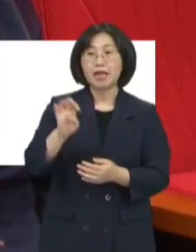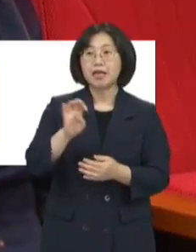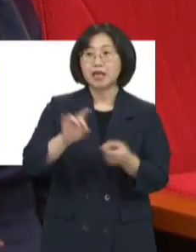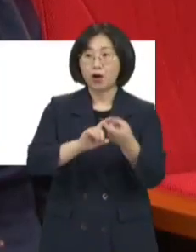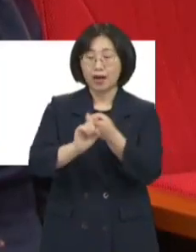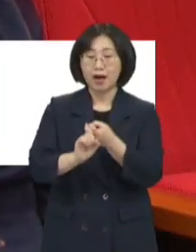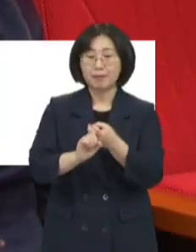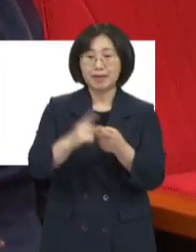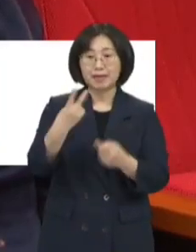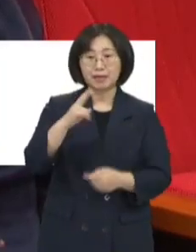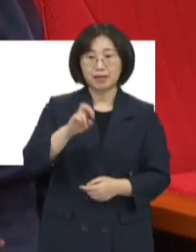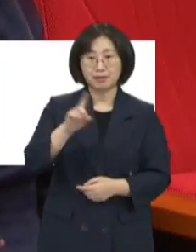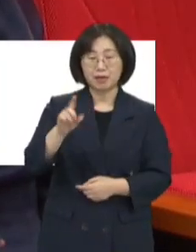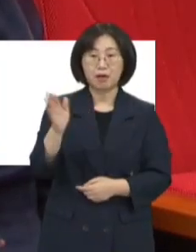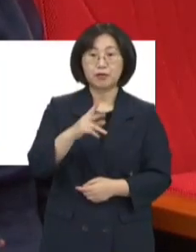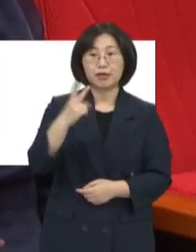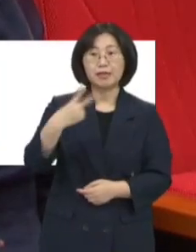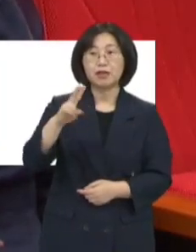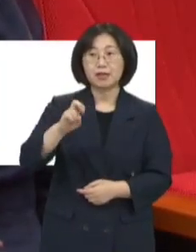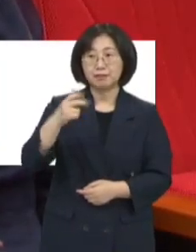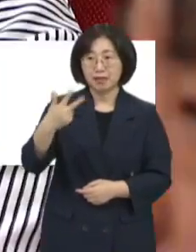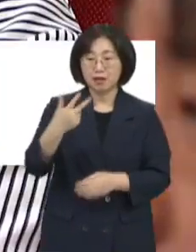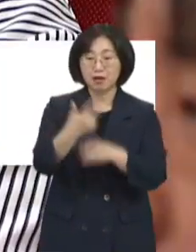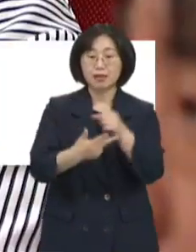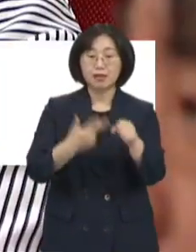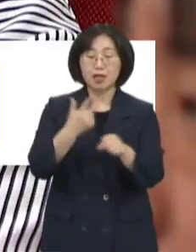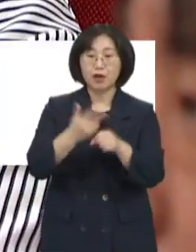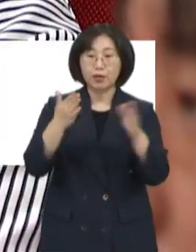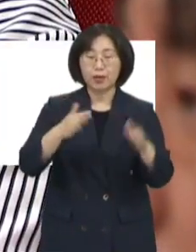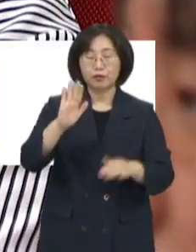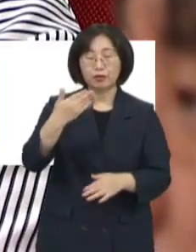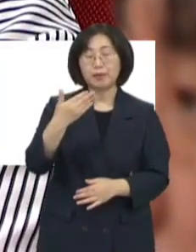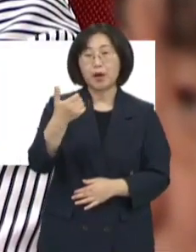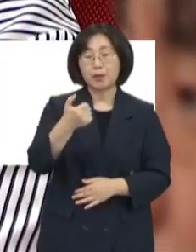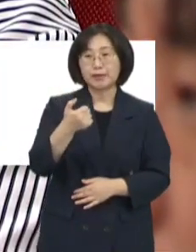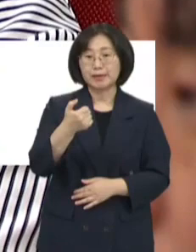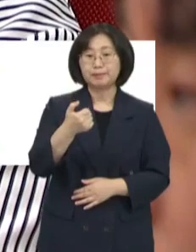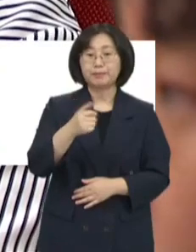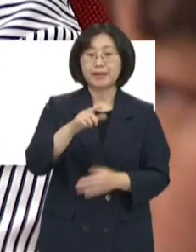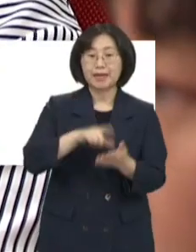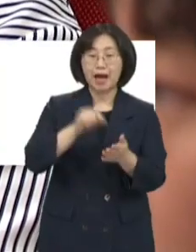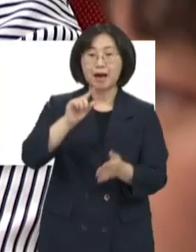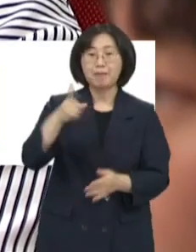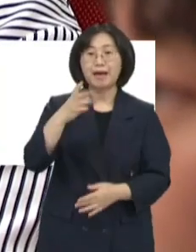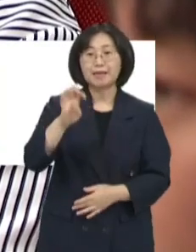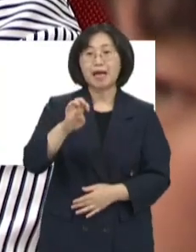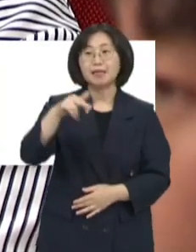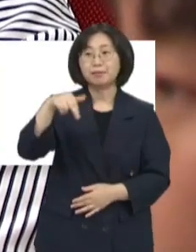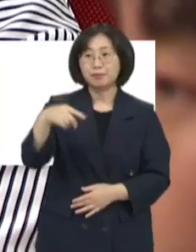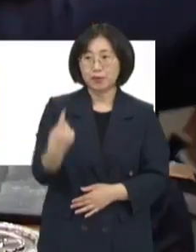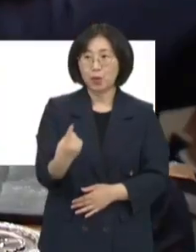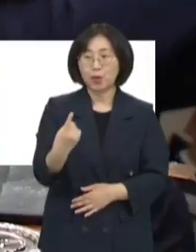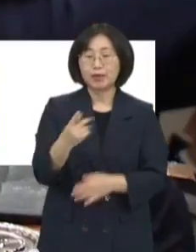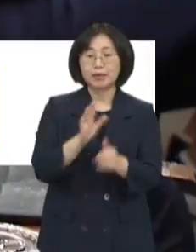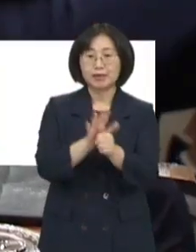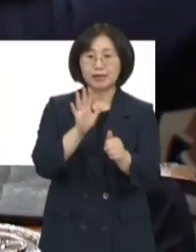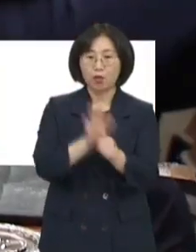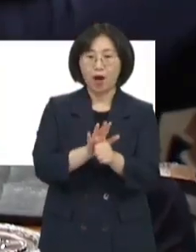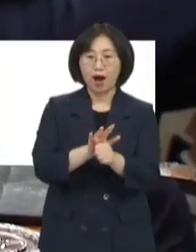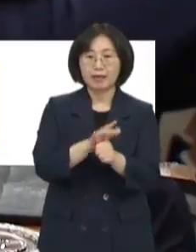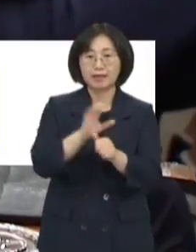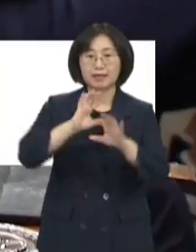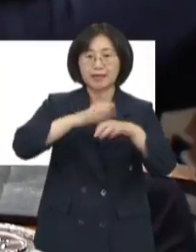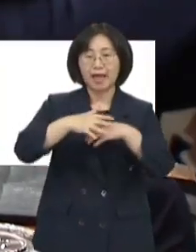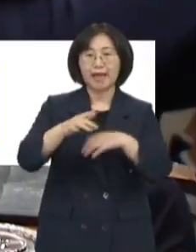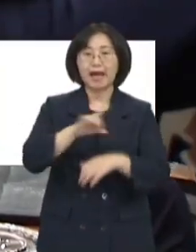2021년부터 2027년까지 7년간 955억 유로 약 140조 원을 지원하는 세계 최대의 다자간 연구